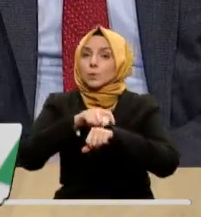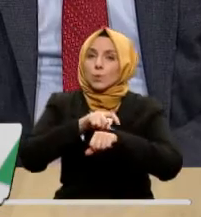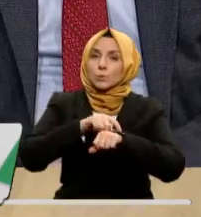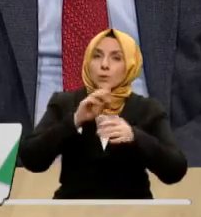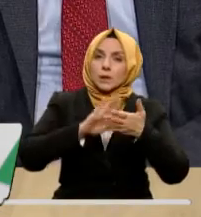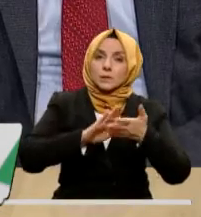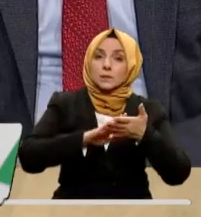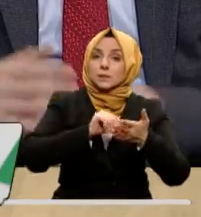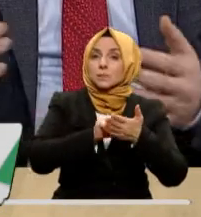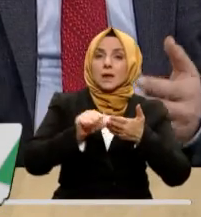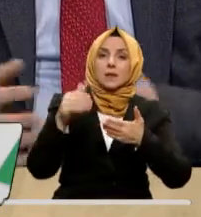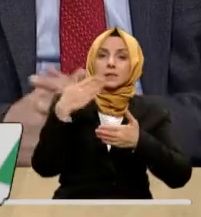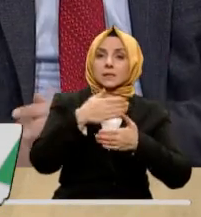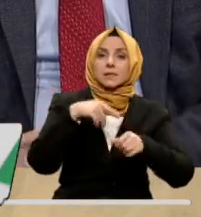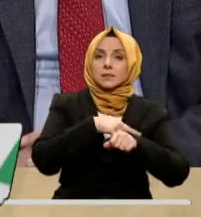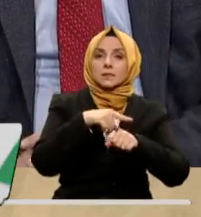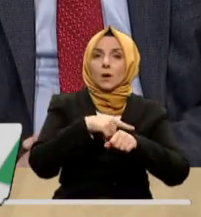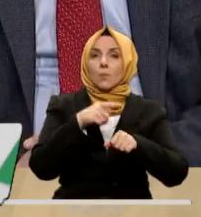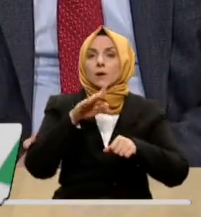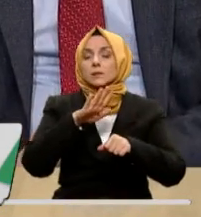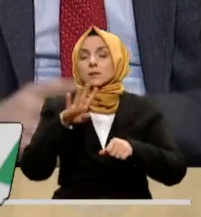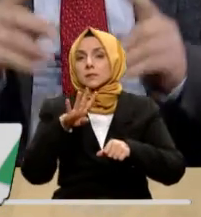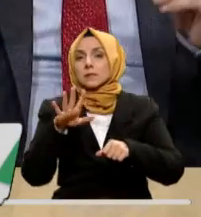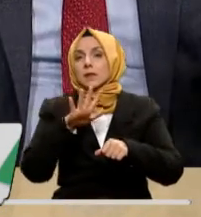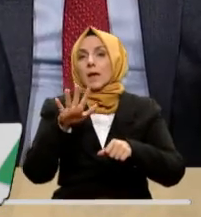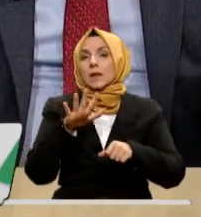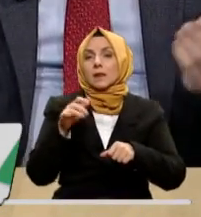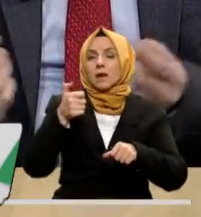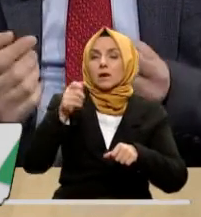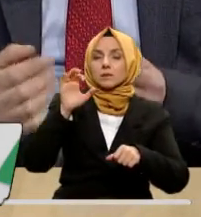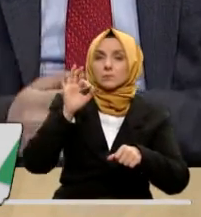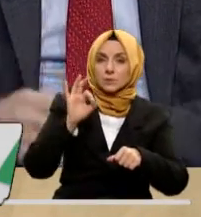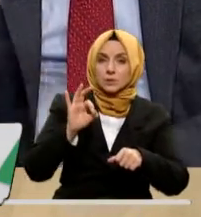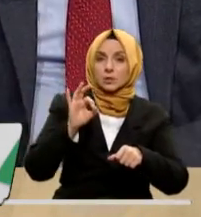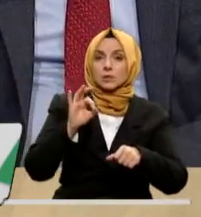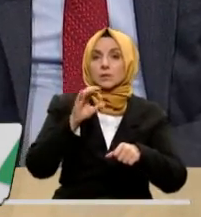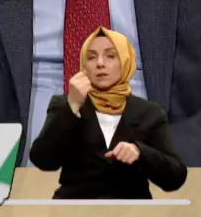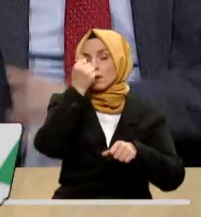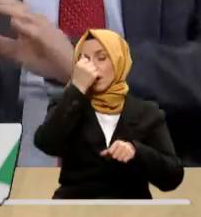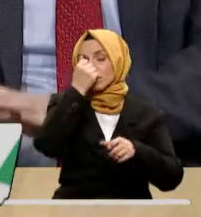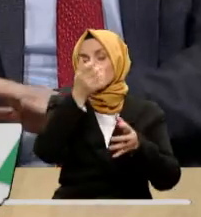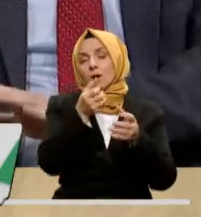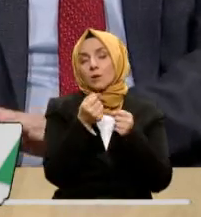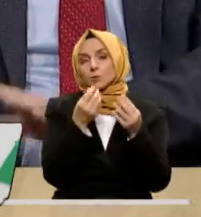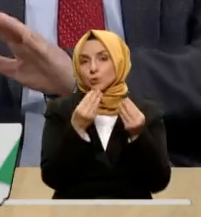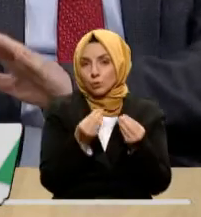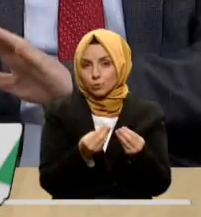arkadaşlarımız her gittiğinde kırkel için düşünürsek anda dönebilirsin ki biz bu zinciri kırabilirim Yani kan lazım olduğunda hastanelerde Artık